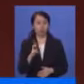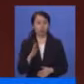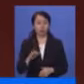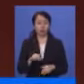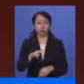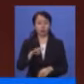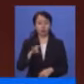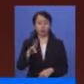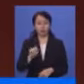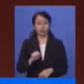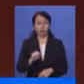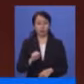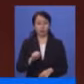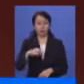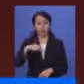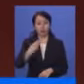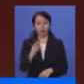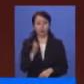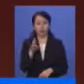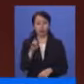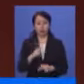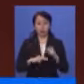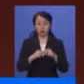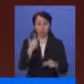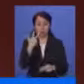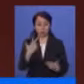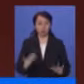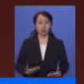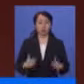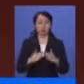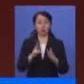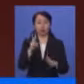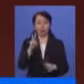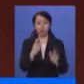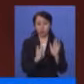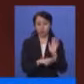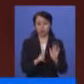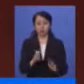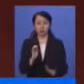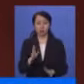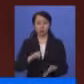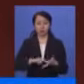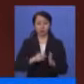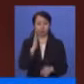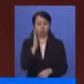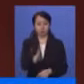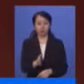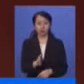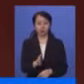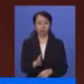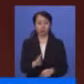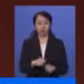Парковая Порфирьева, Ауэзова, Таштитова для строительства трех жилых домов или 280 квартир. Предполагается снос в